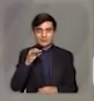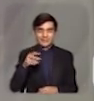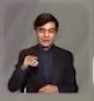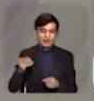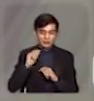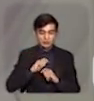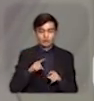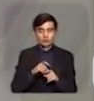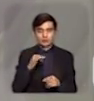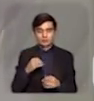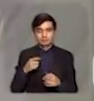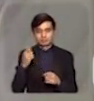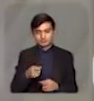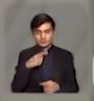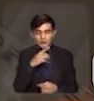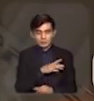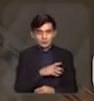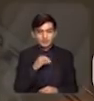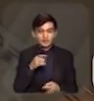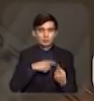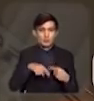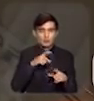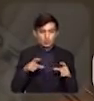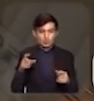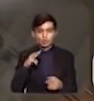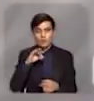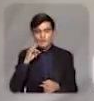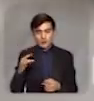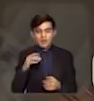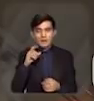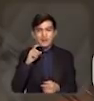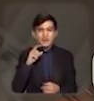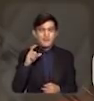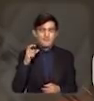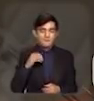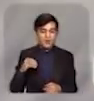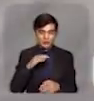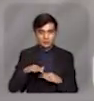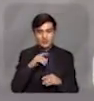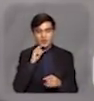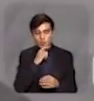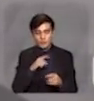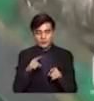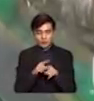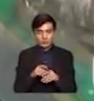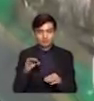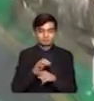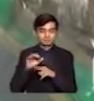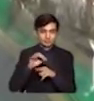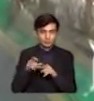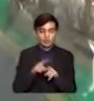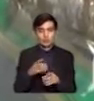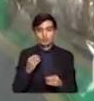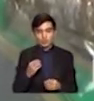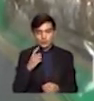жағармайға жеңілдік жасауды сұрайды. Бұл азда енді кәсіпкерлер тауарларын Евразиялық экономикалық одаққа мүше елдерге экспорттау үшін тағы да